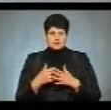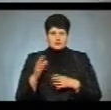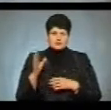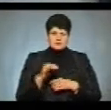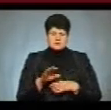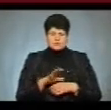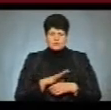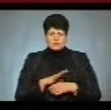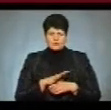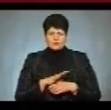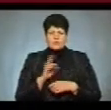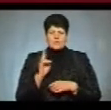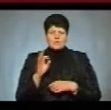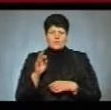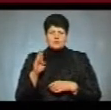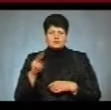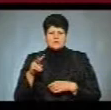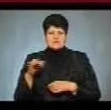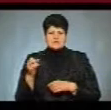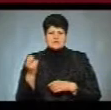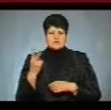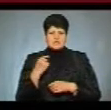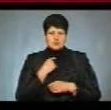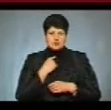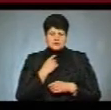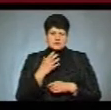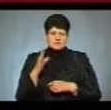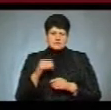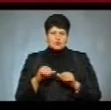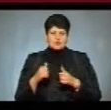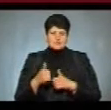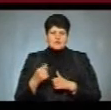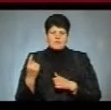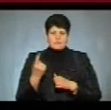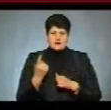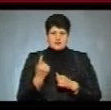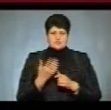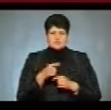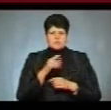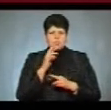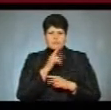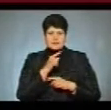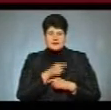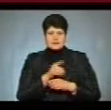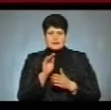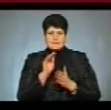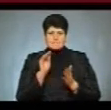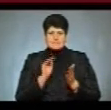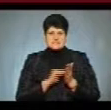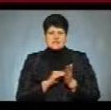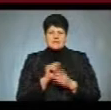було то за Кушулинського, там тих 12 голосів, всі комісії. А у першому вони помилилися і написали